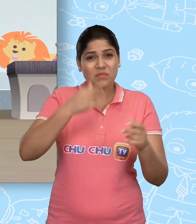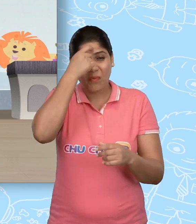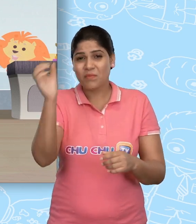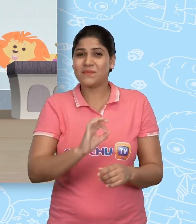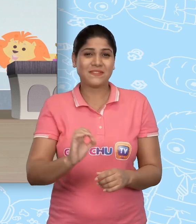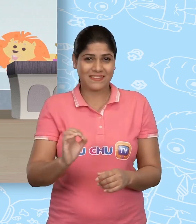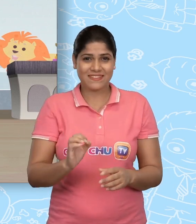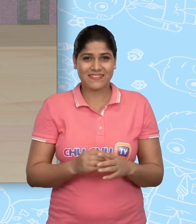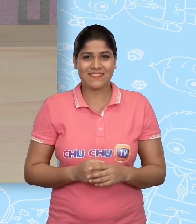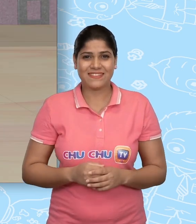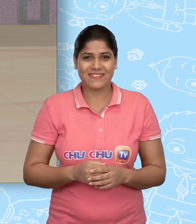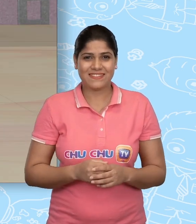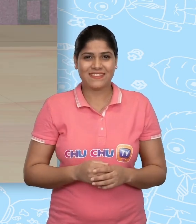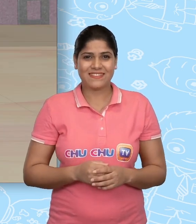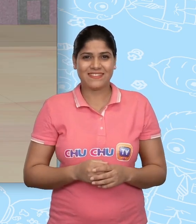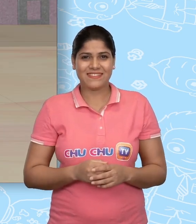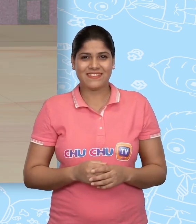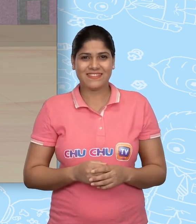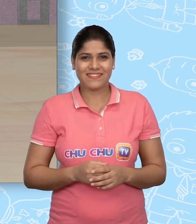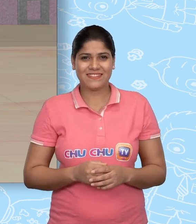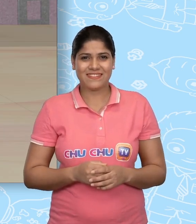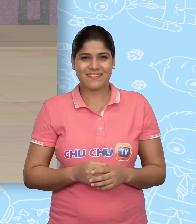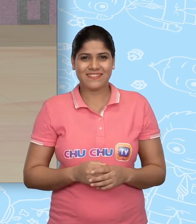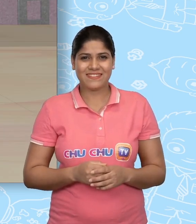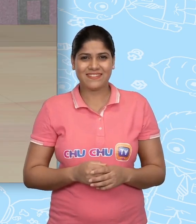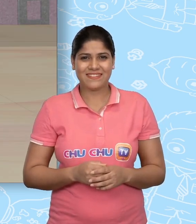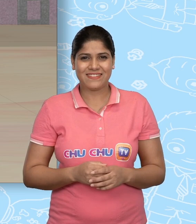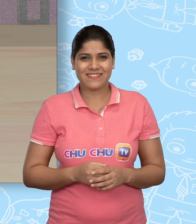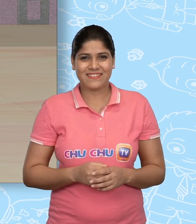अब मुझे लिखने में कभी भी कोई परेशानी नहीं होगी।